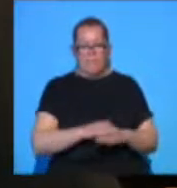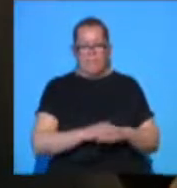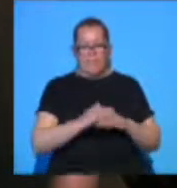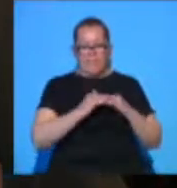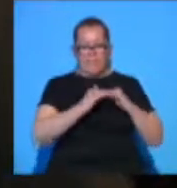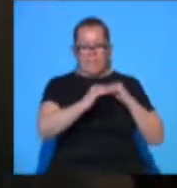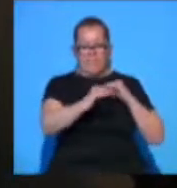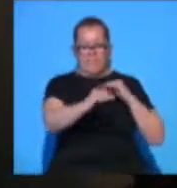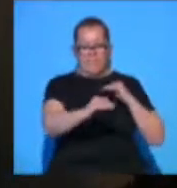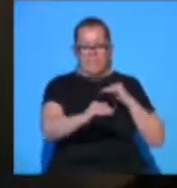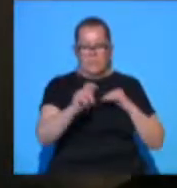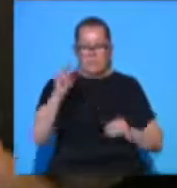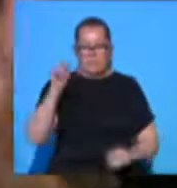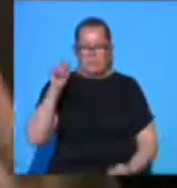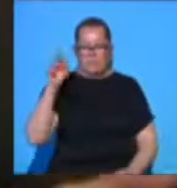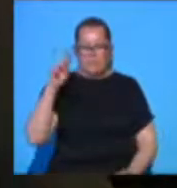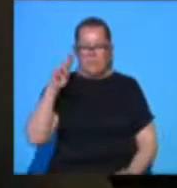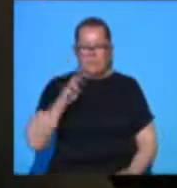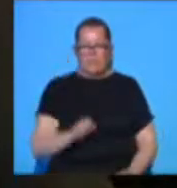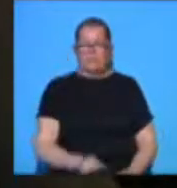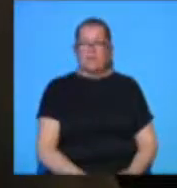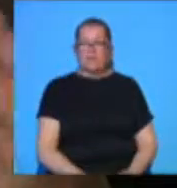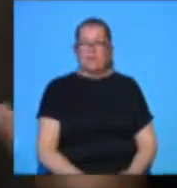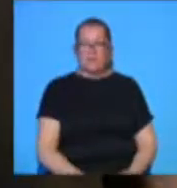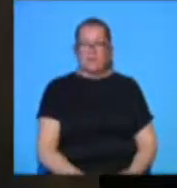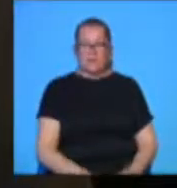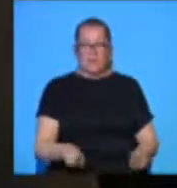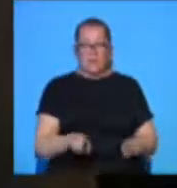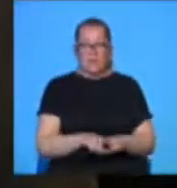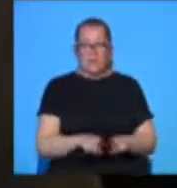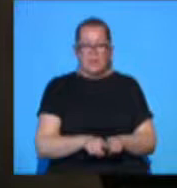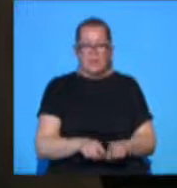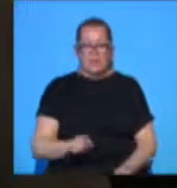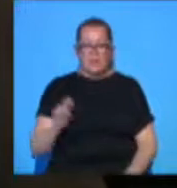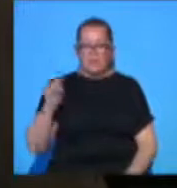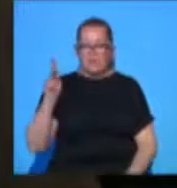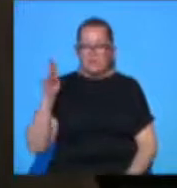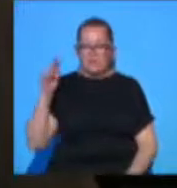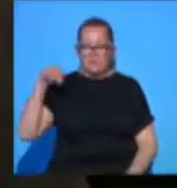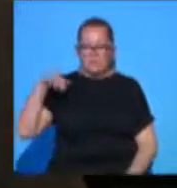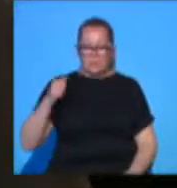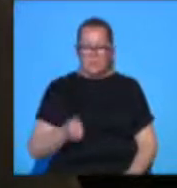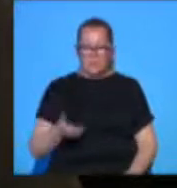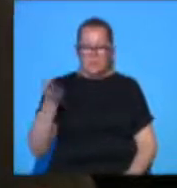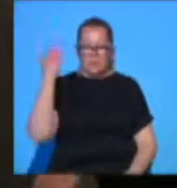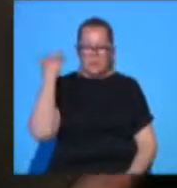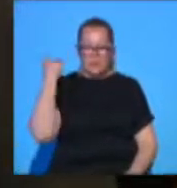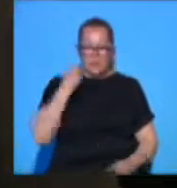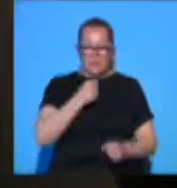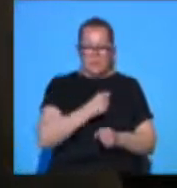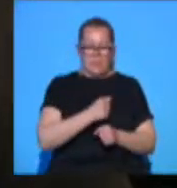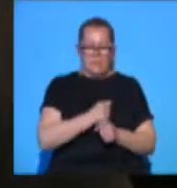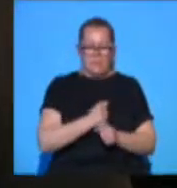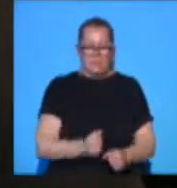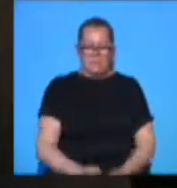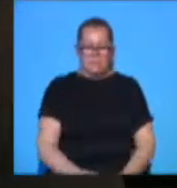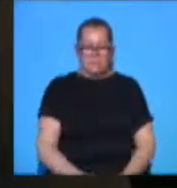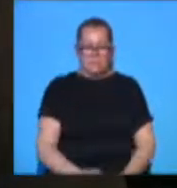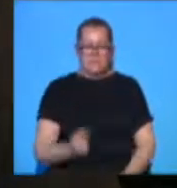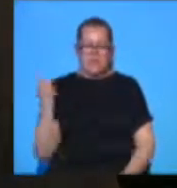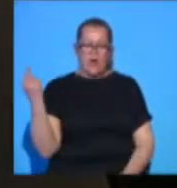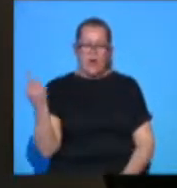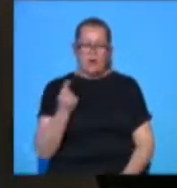tir, asemeni turneelor pe care trupele din vremea lui Shakespeare le făceau în